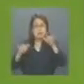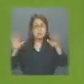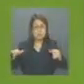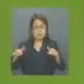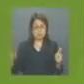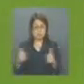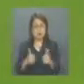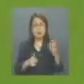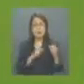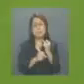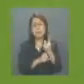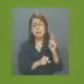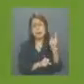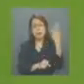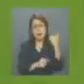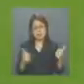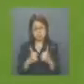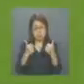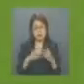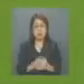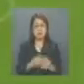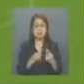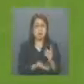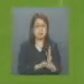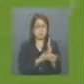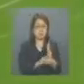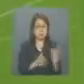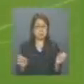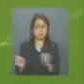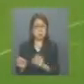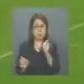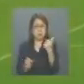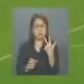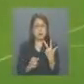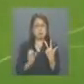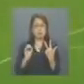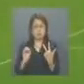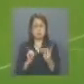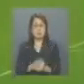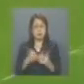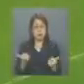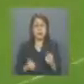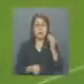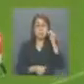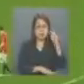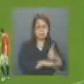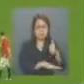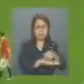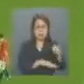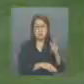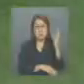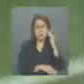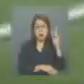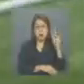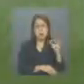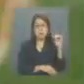ใหม่ที่ผ่านมาและเป็นแมนซิตี้ที่ชนะไปได้แบบขาดลอย 3-0 นะคะเกมนี้เจ้าบ้านได้รับข่าวร้ายเมื่อโทษอุทธรณ์ของแบงซ